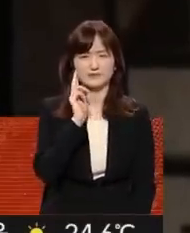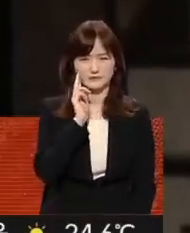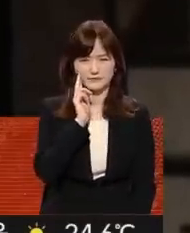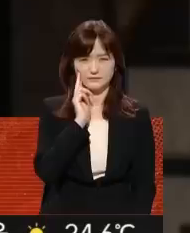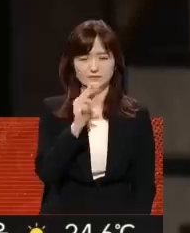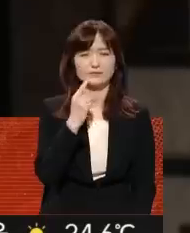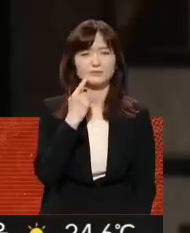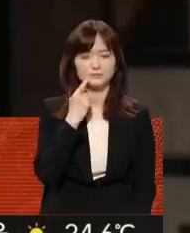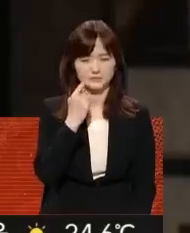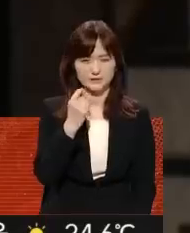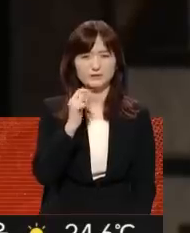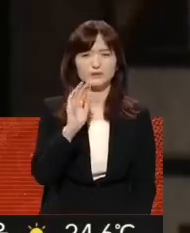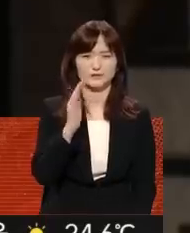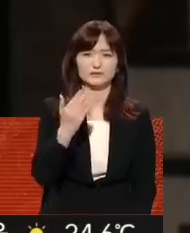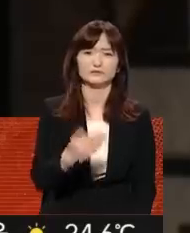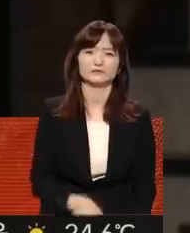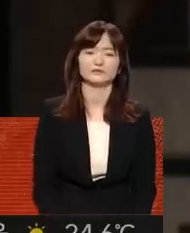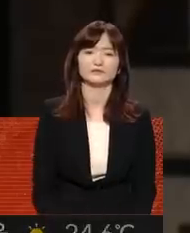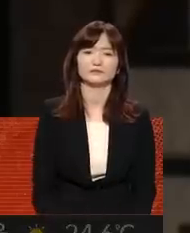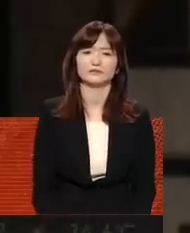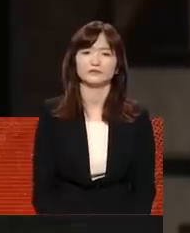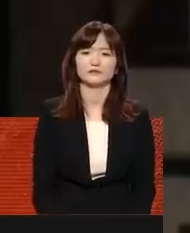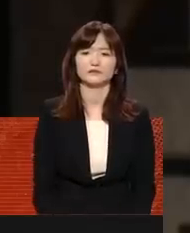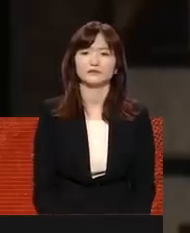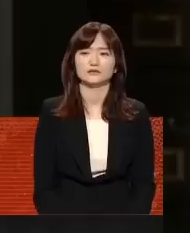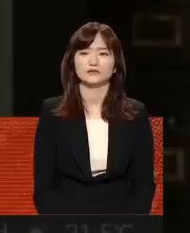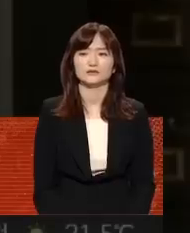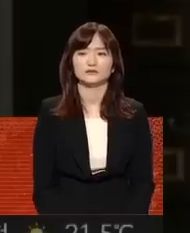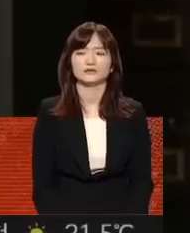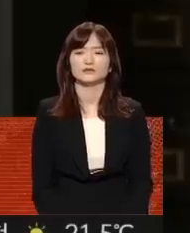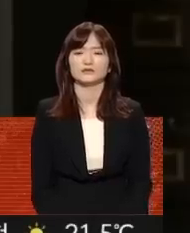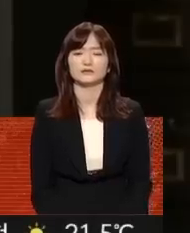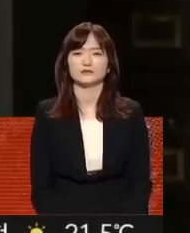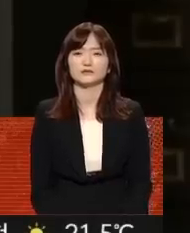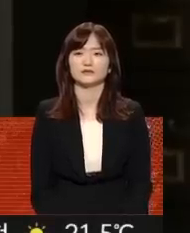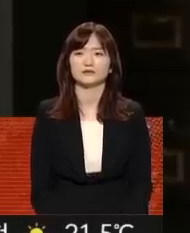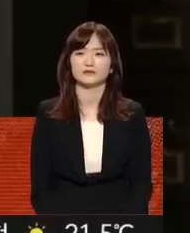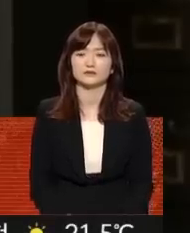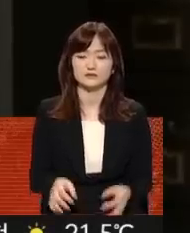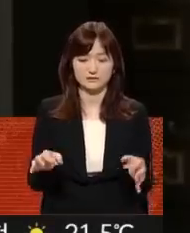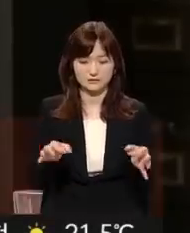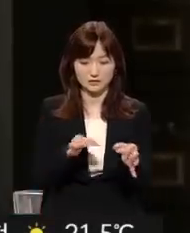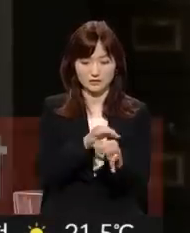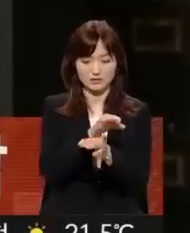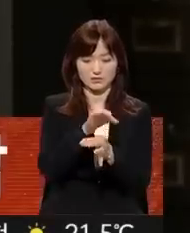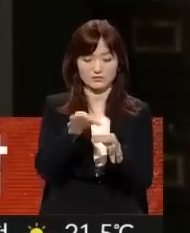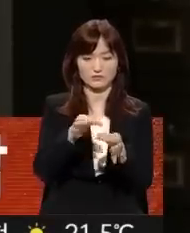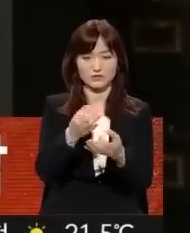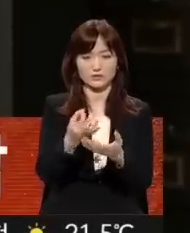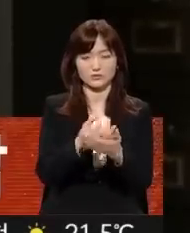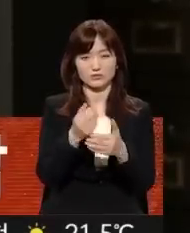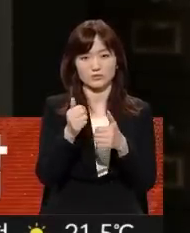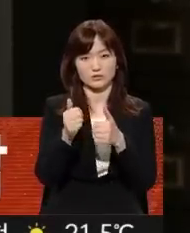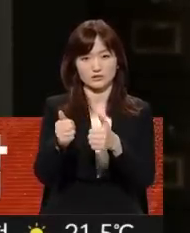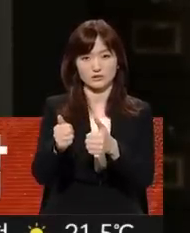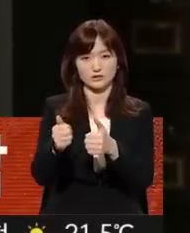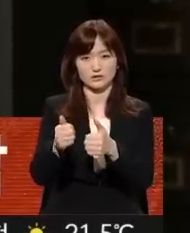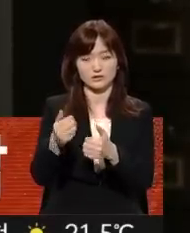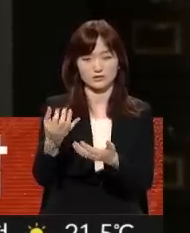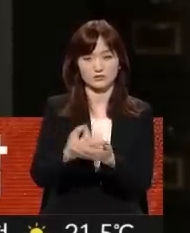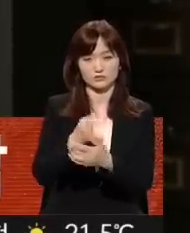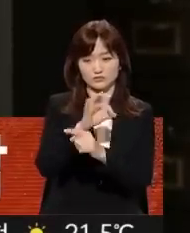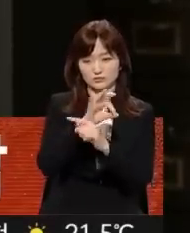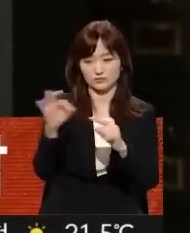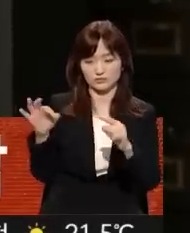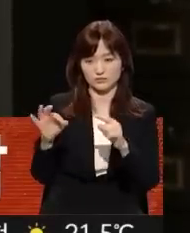심각한 협박이 되었다라고 이야기를 합니다. 아니 그 경제 상황에 따라서 수익률이 왔다 갔다 하는 거지 딱 30% 고정을